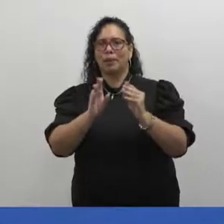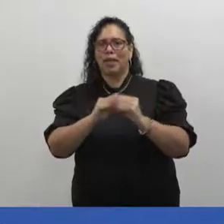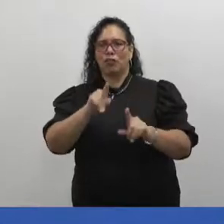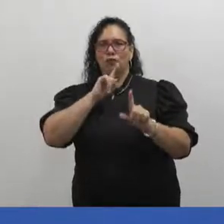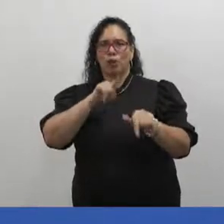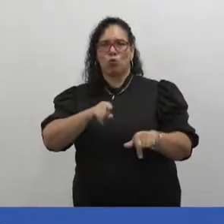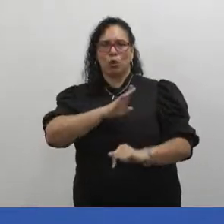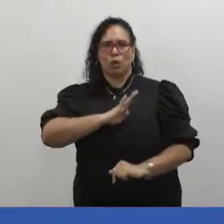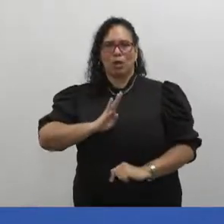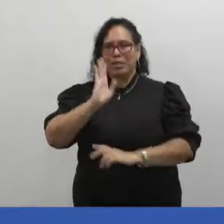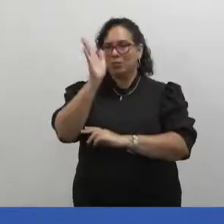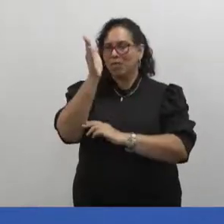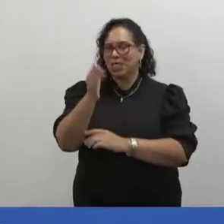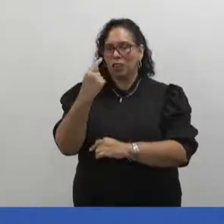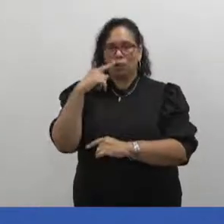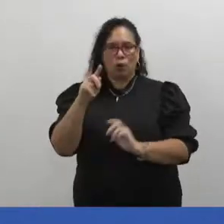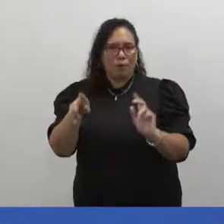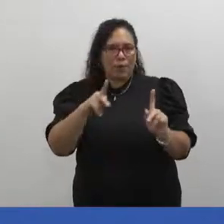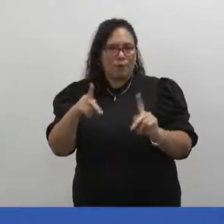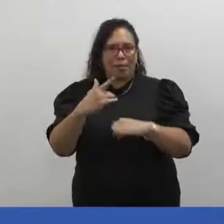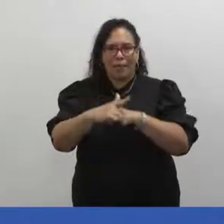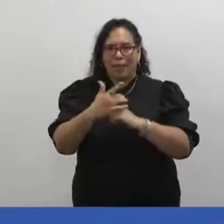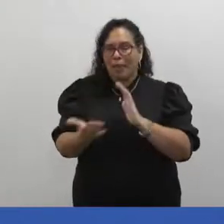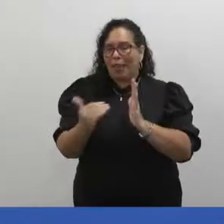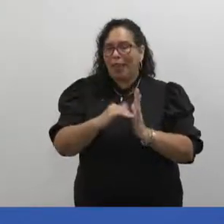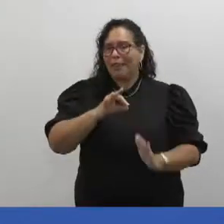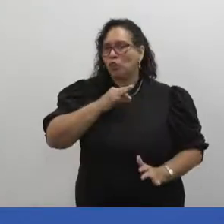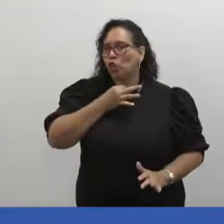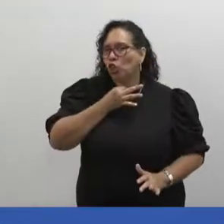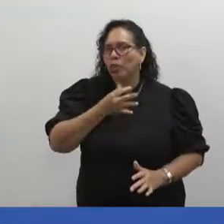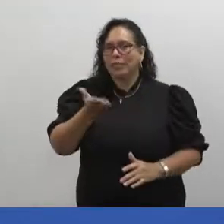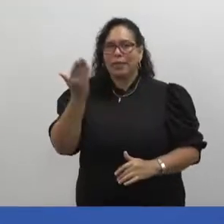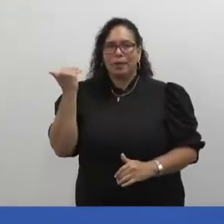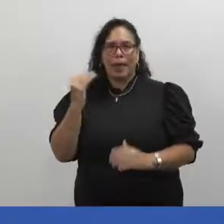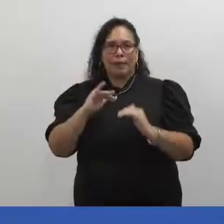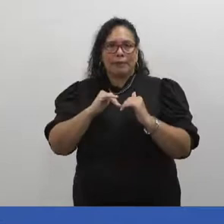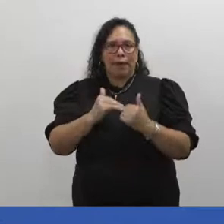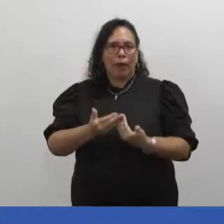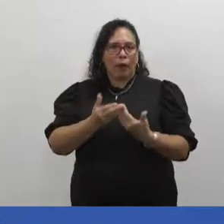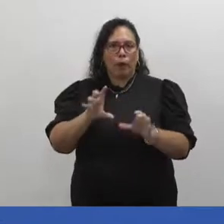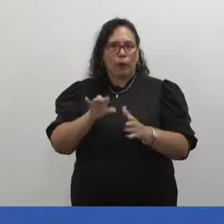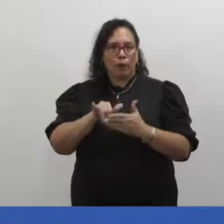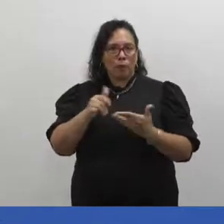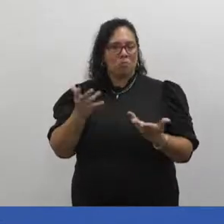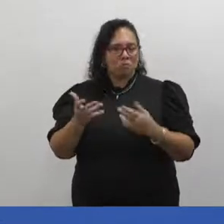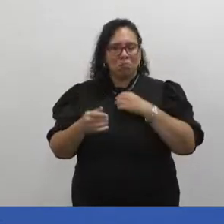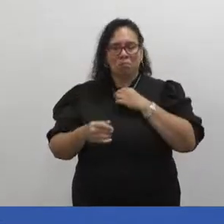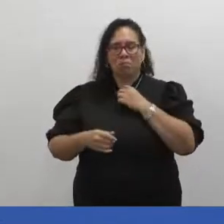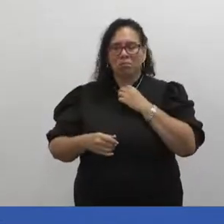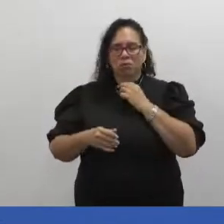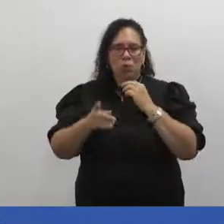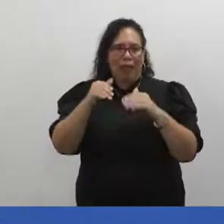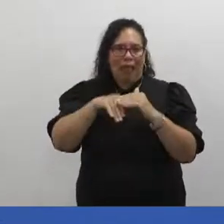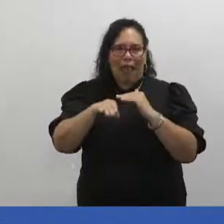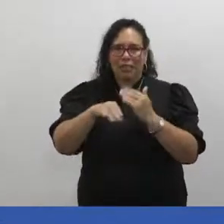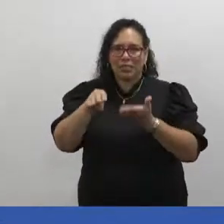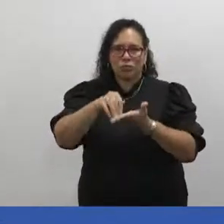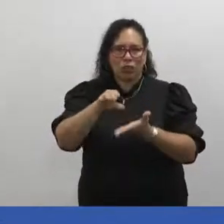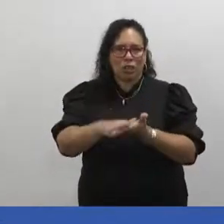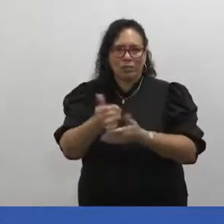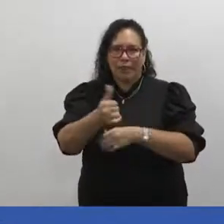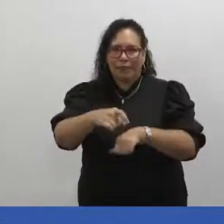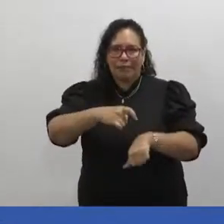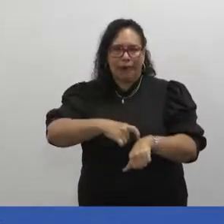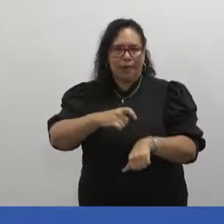nói vòng phun cọt châu tầm bờ phòng đáy xem em nét đây cọt ngó thật ta cọt lòng